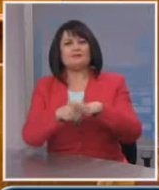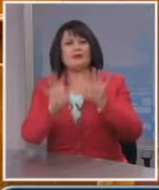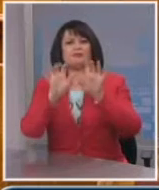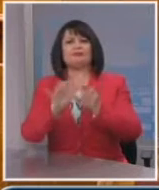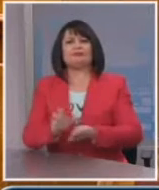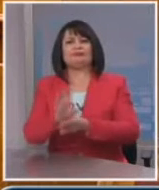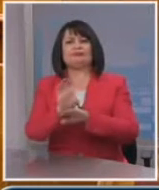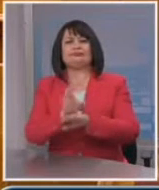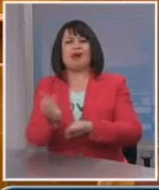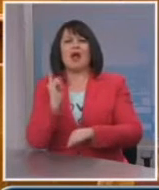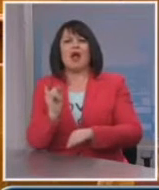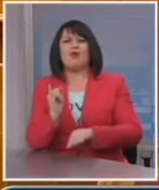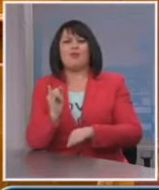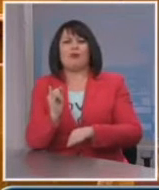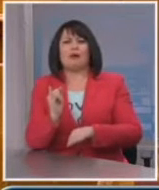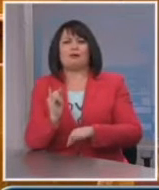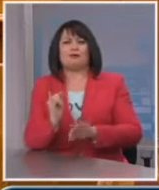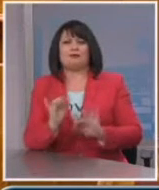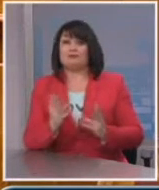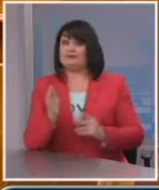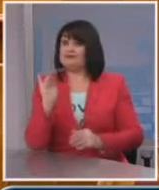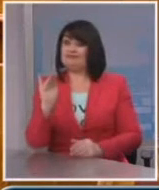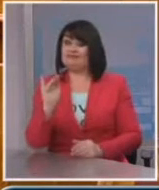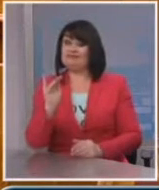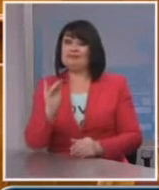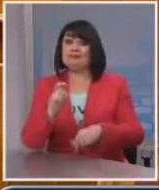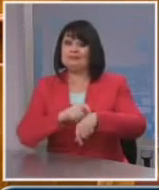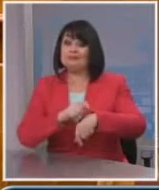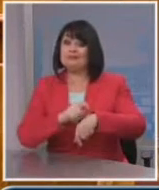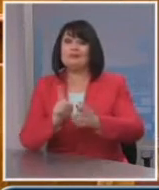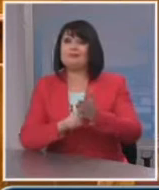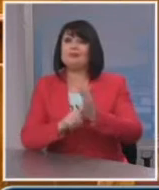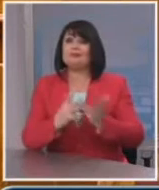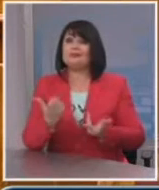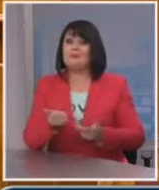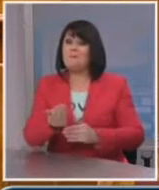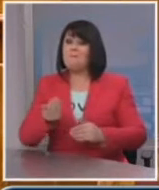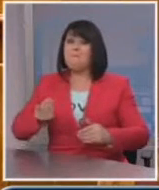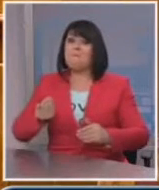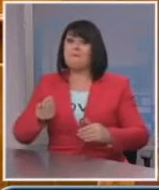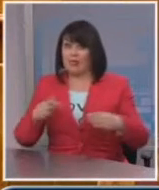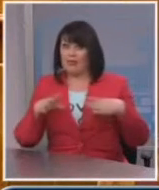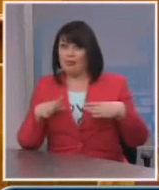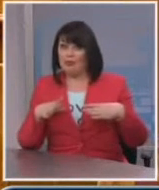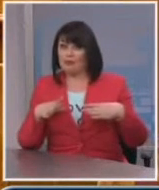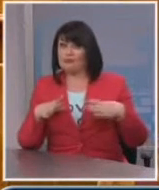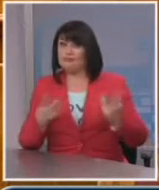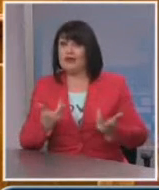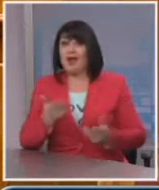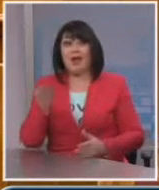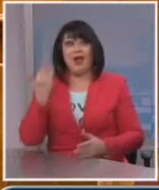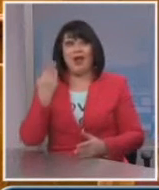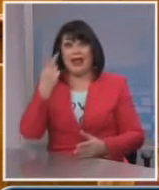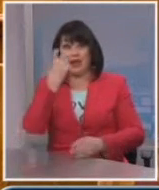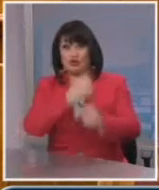σύστημα. Πότε έπρεπε, κυρίες και κύριοι, να είχε γίνει αυτό? Και αν είχε γίνει εδώ